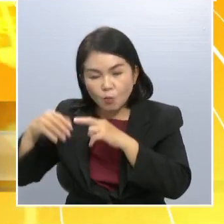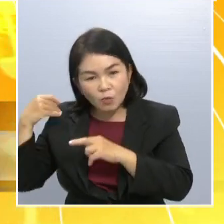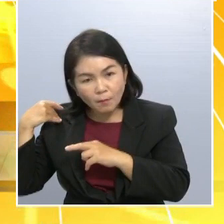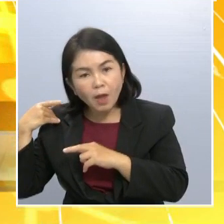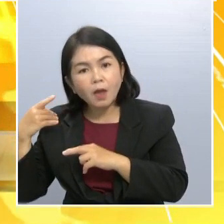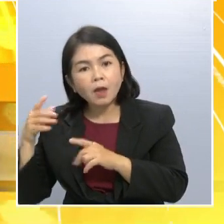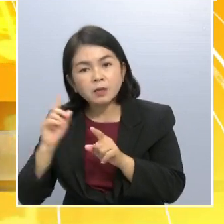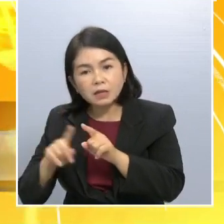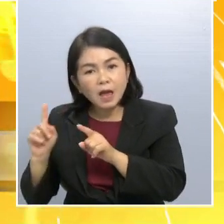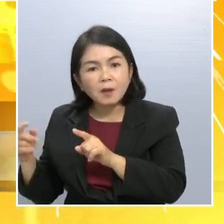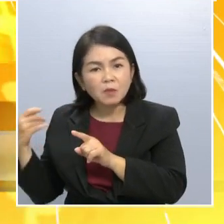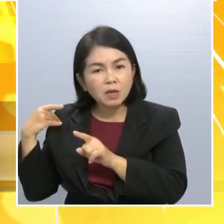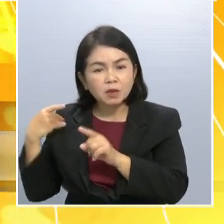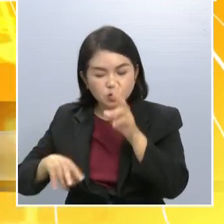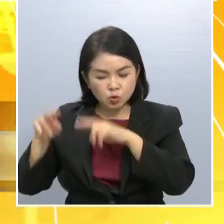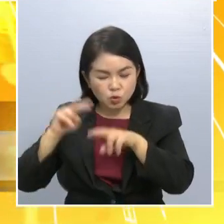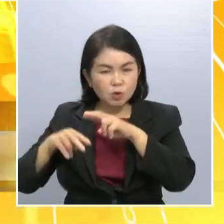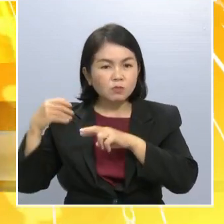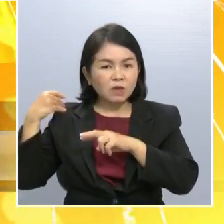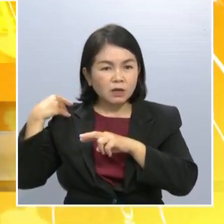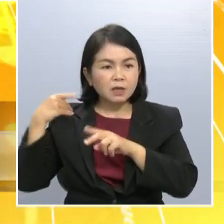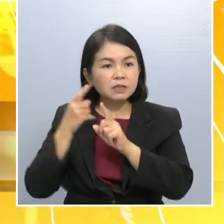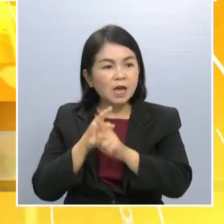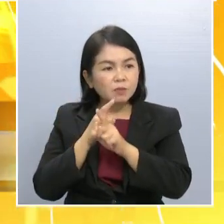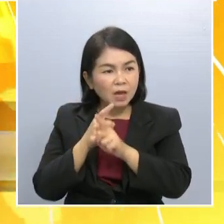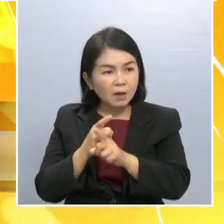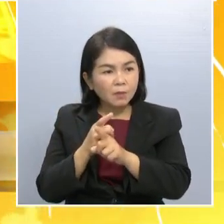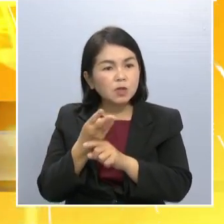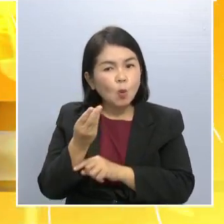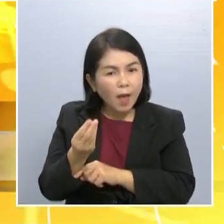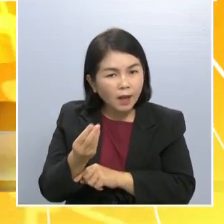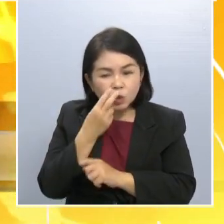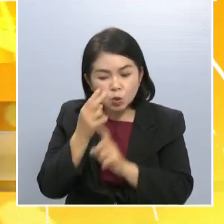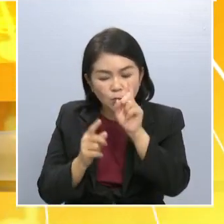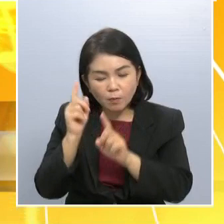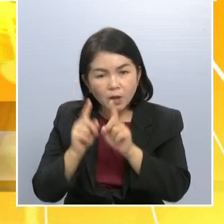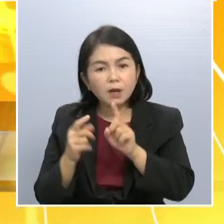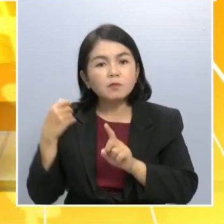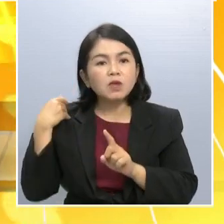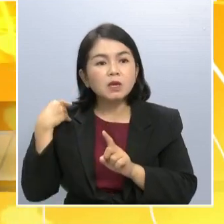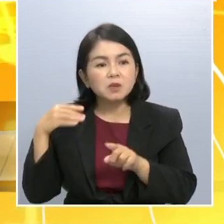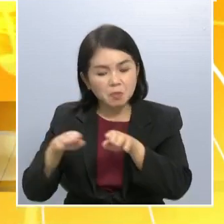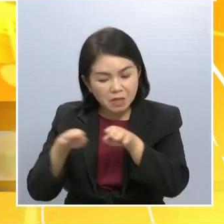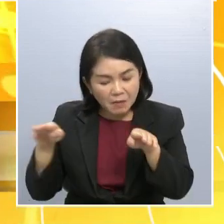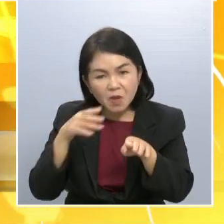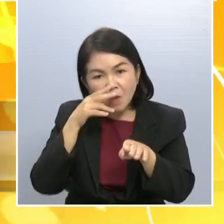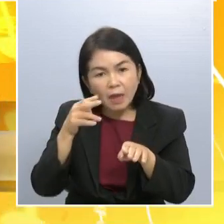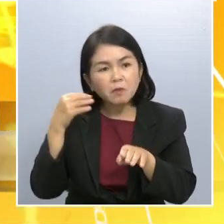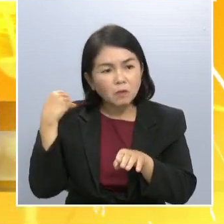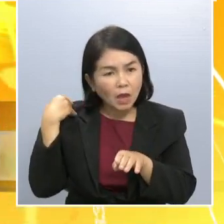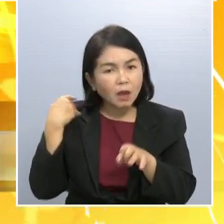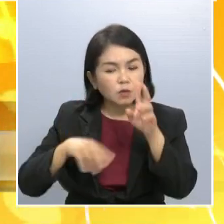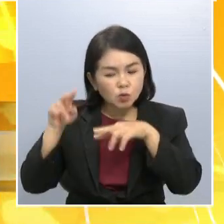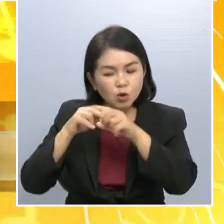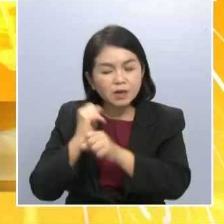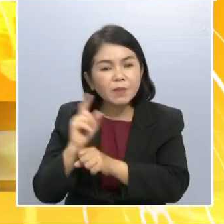ตายอีกสูงประมาณ 800 bsiถังพนักงานดับเพลิงเนี่ย 3,000 bsiเลยสูงกว่า 4เท่าเลยต้องทำ